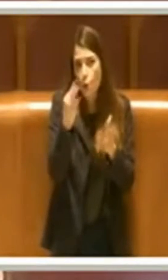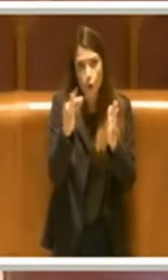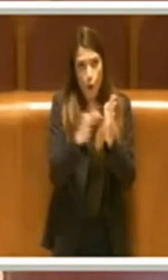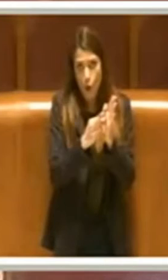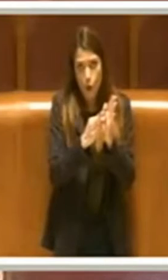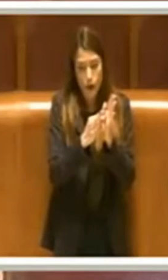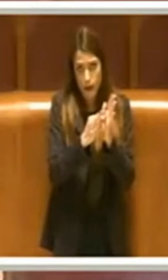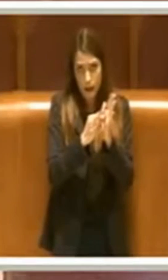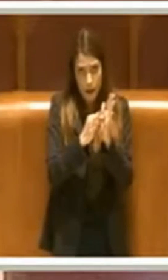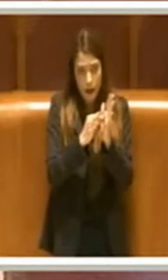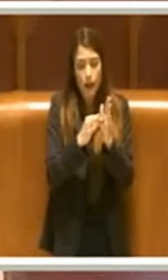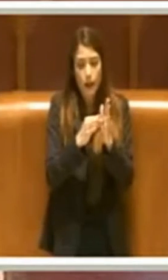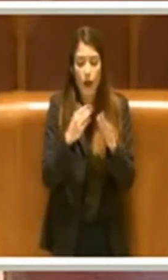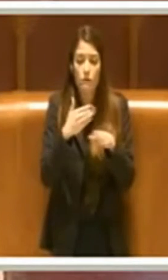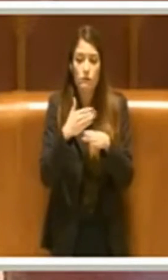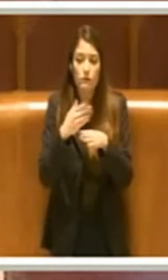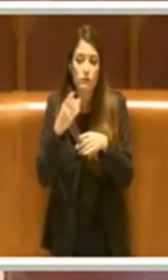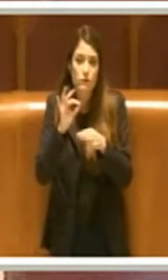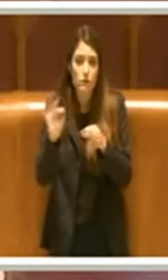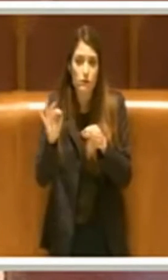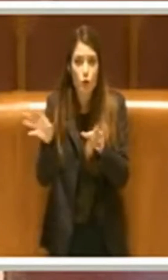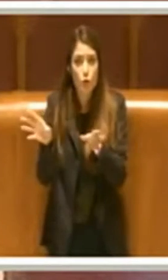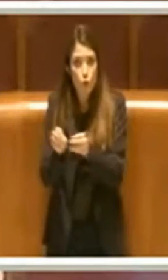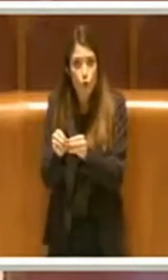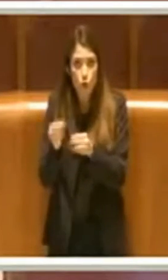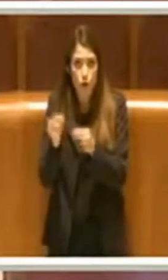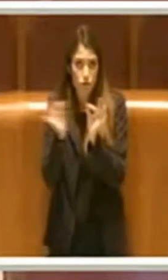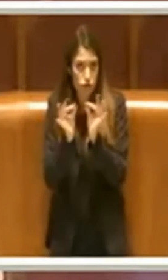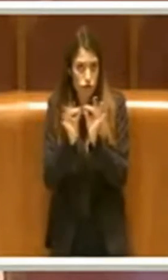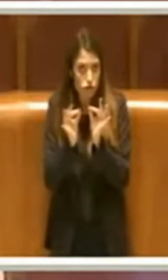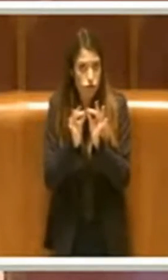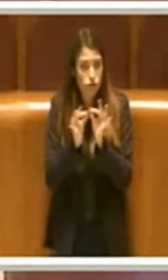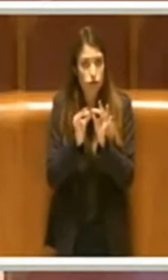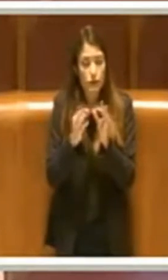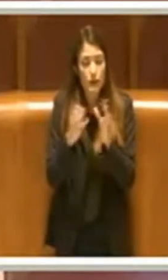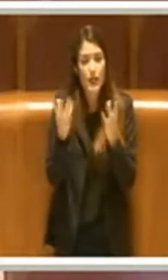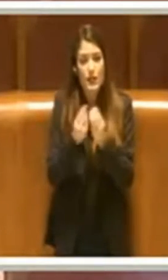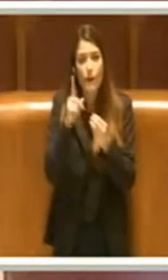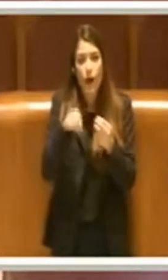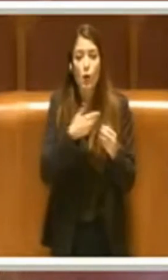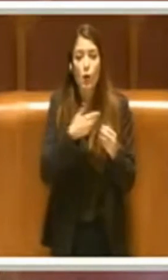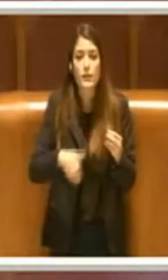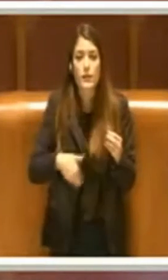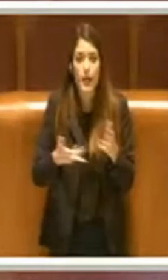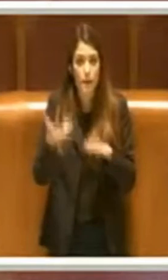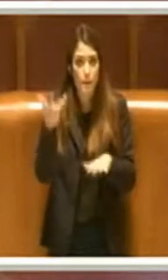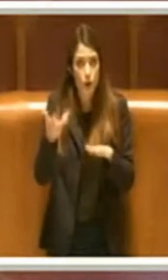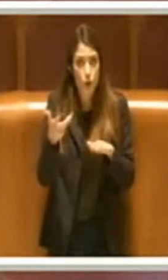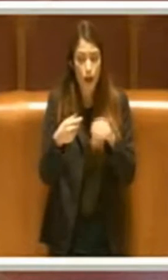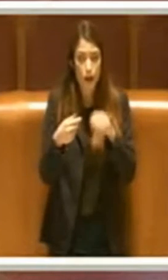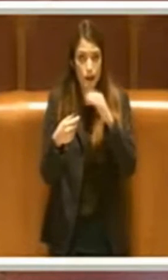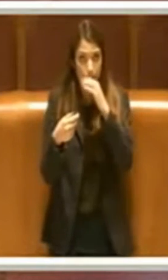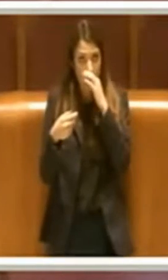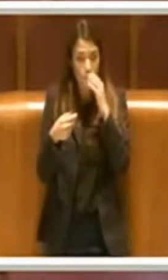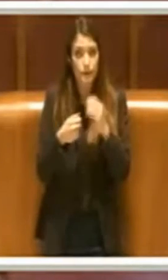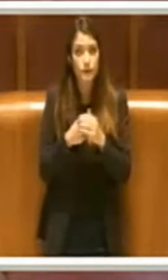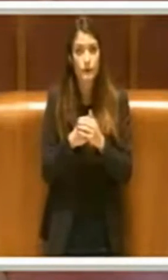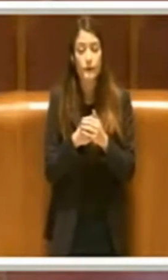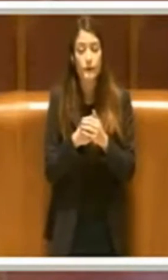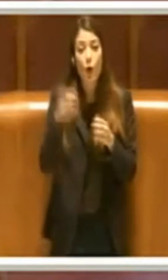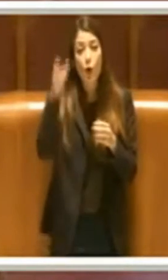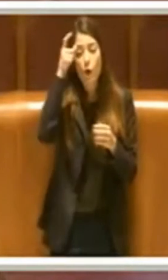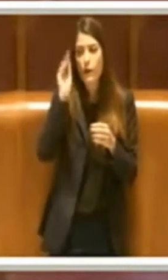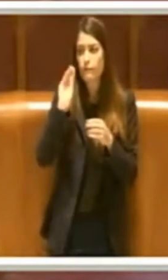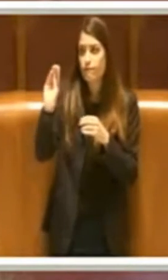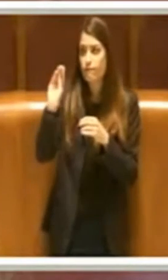misure condivise appunto con la Giunta e con i consiglieri di maggioranza. Al Governo chiediamo un sostegno alle imprese